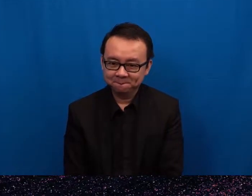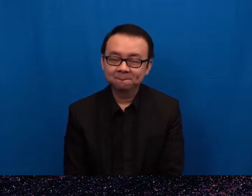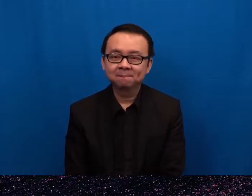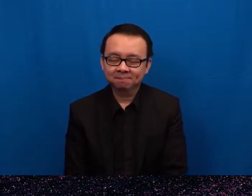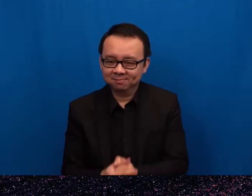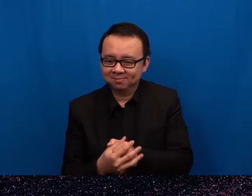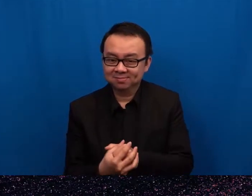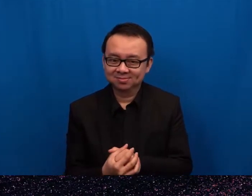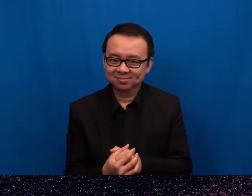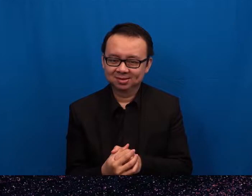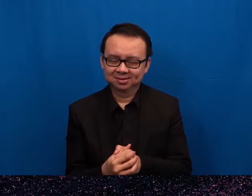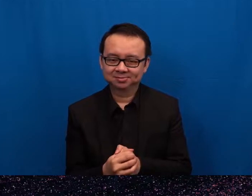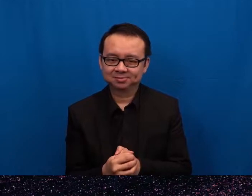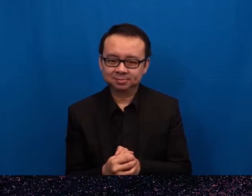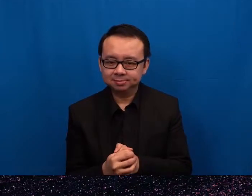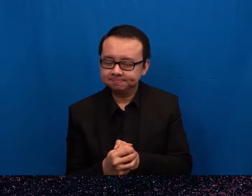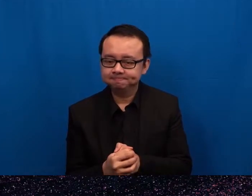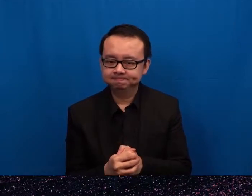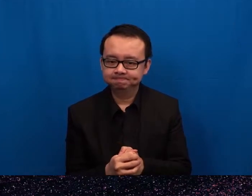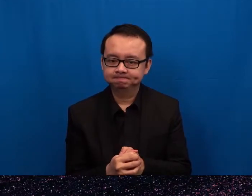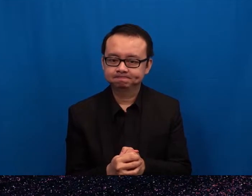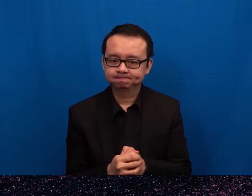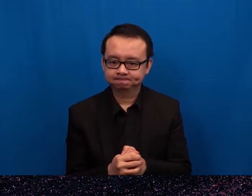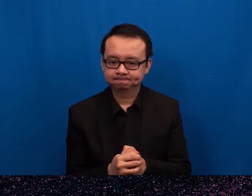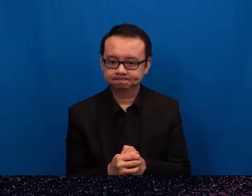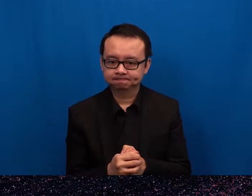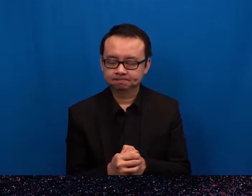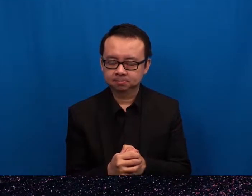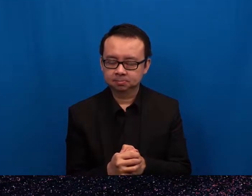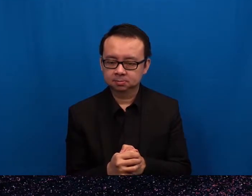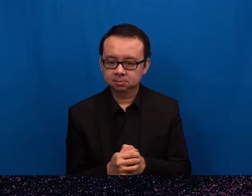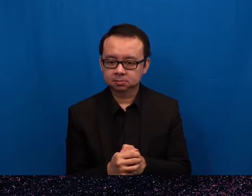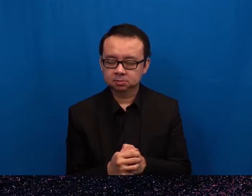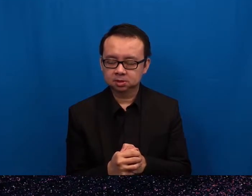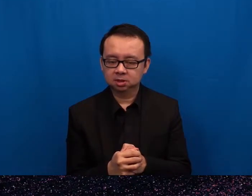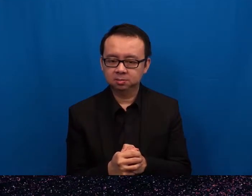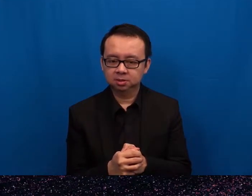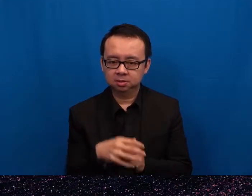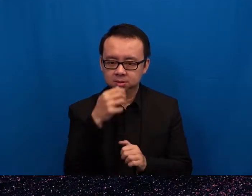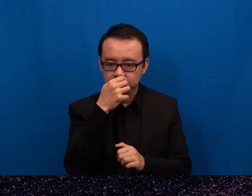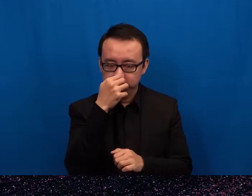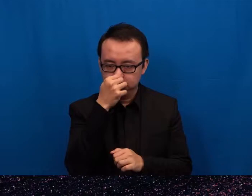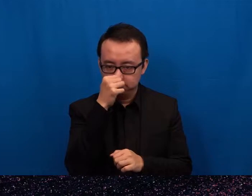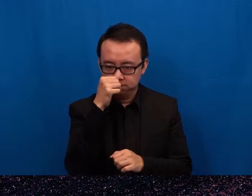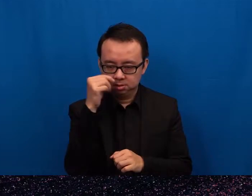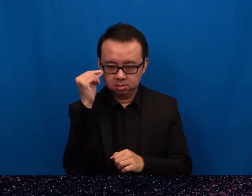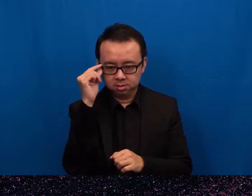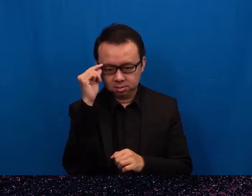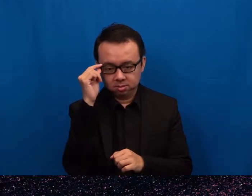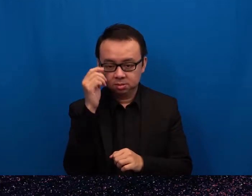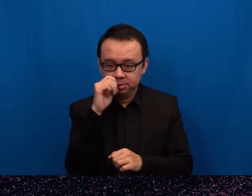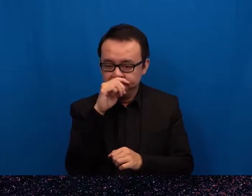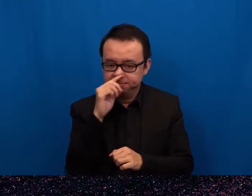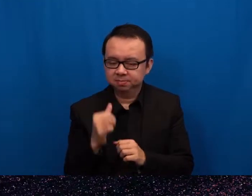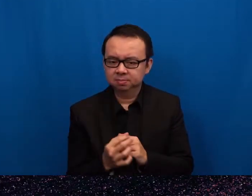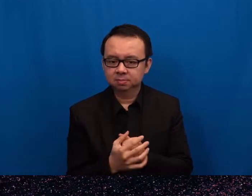gak pernah diterima? Ada pepatah berkata, jangan injilin orang 2 kali sebelum orang yang gak pernah diinjili sekali. Betul, setuju. Tapi